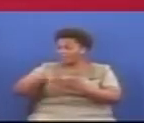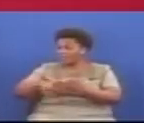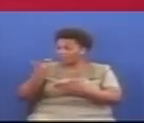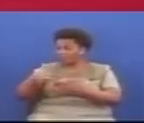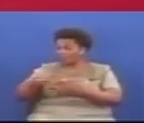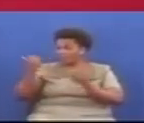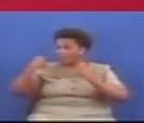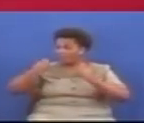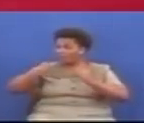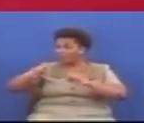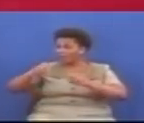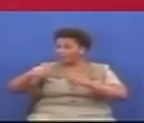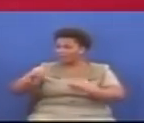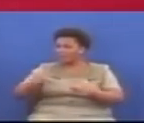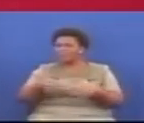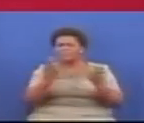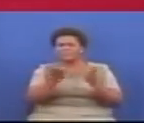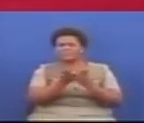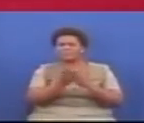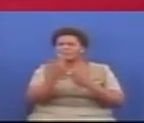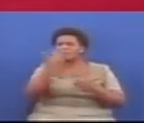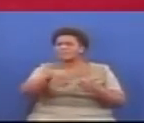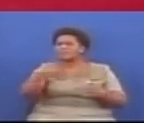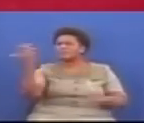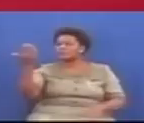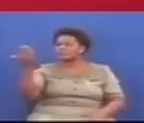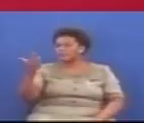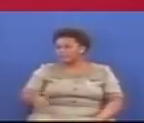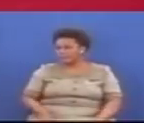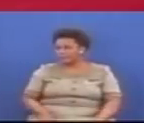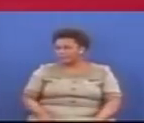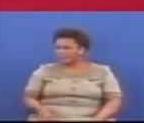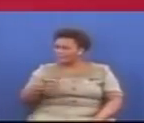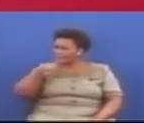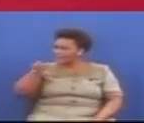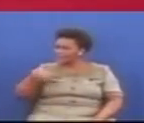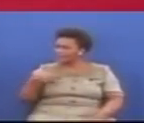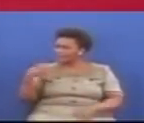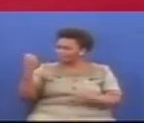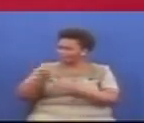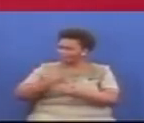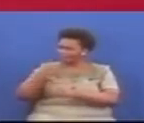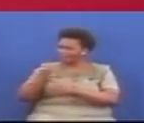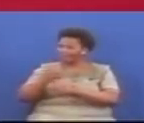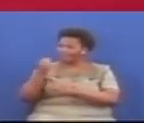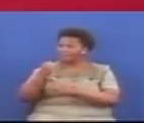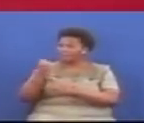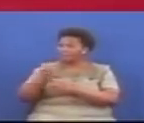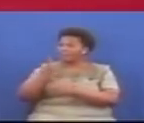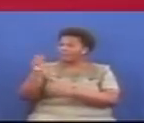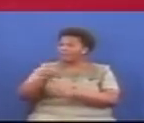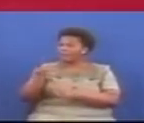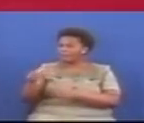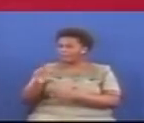ambayo ni kama biashara nyingine. Na ndio maana tumekuwa tukifanya mara nyingi sana kuelimisha watumiaji, hasa